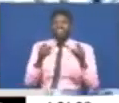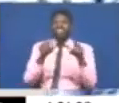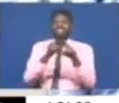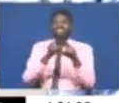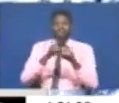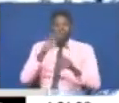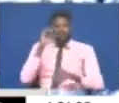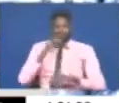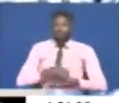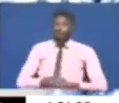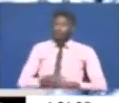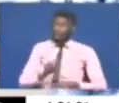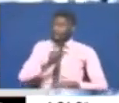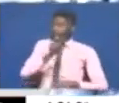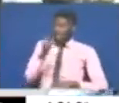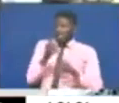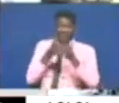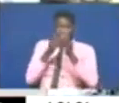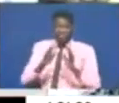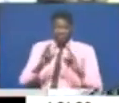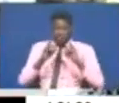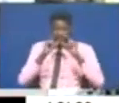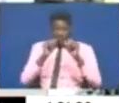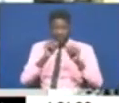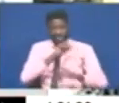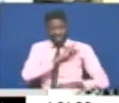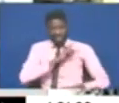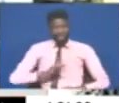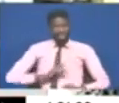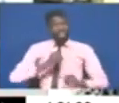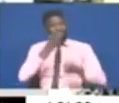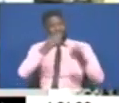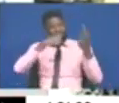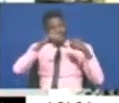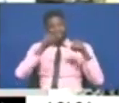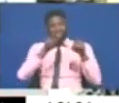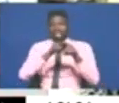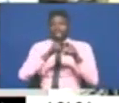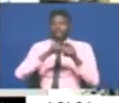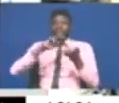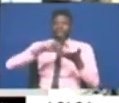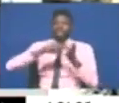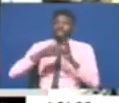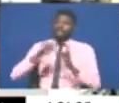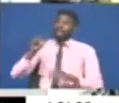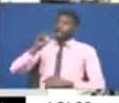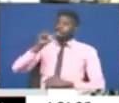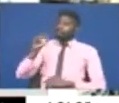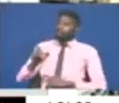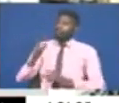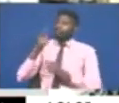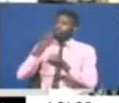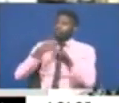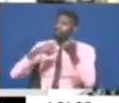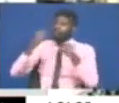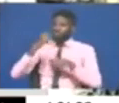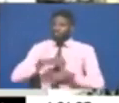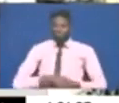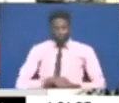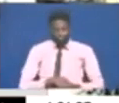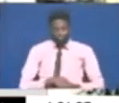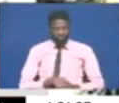have termed Kingi's win a win for the region. The spirit, faithfulness to political